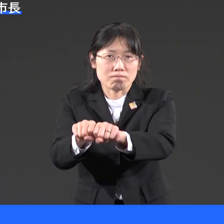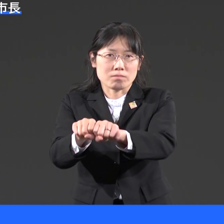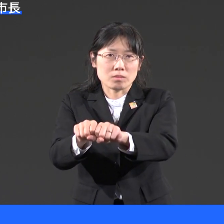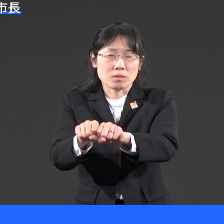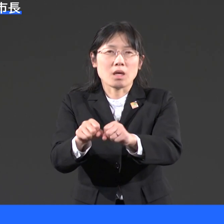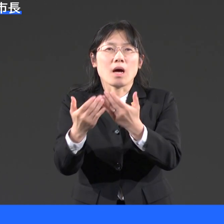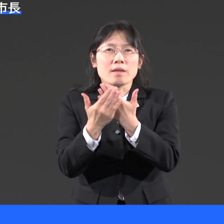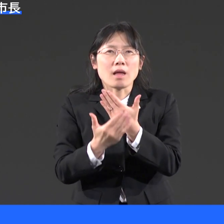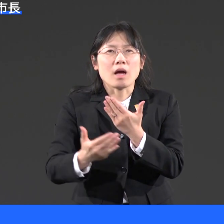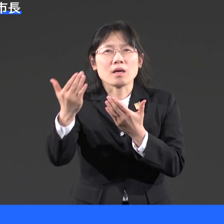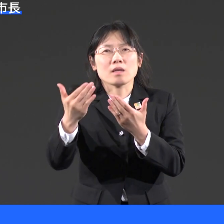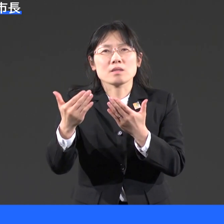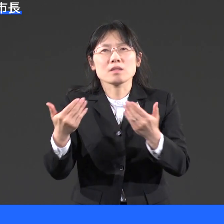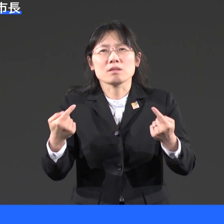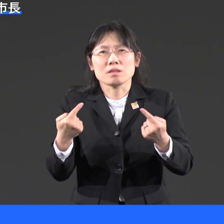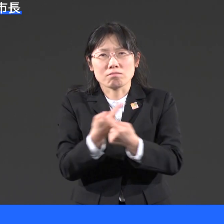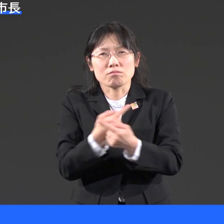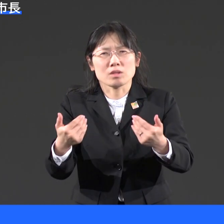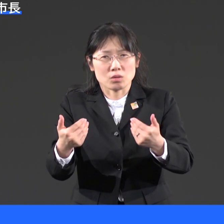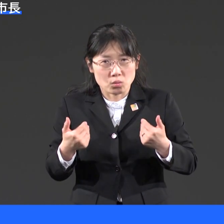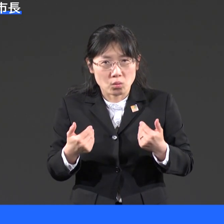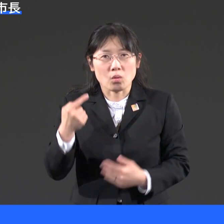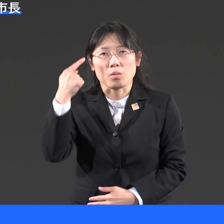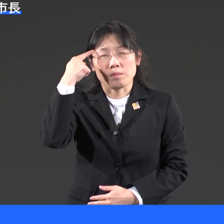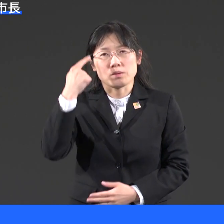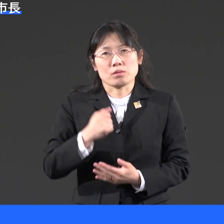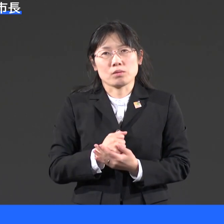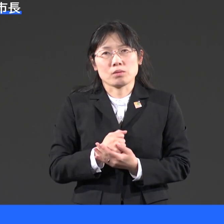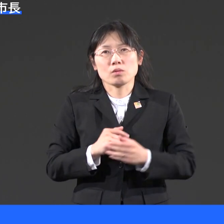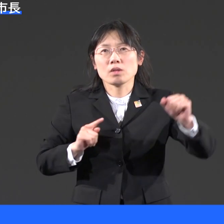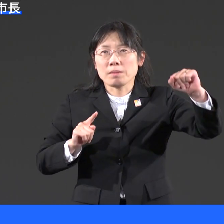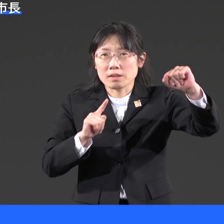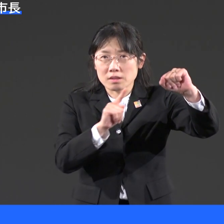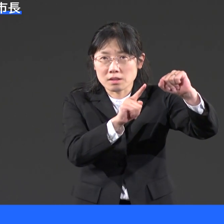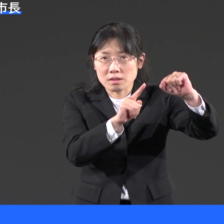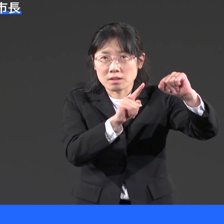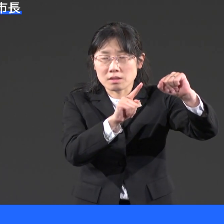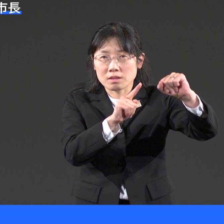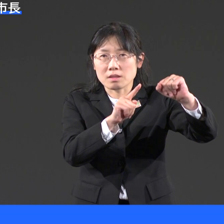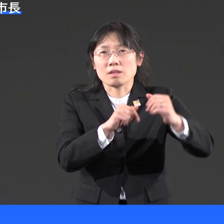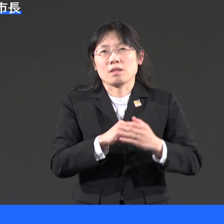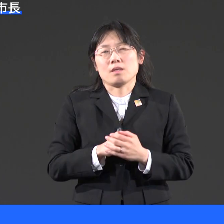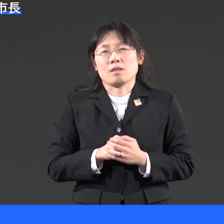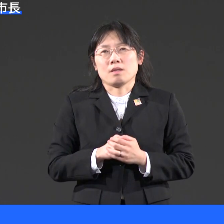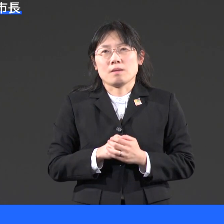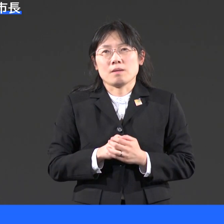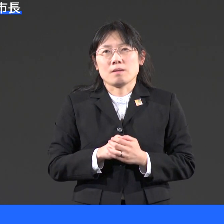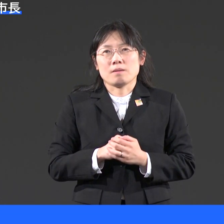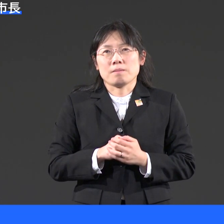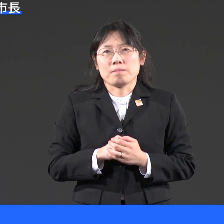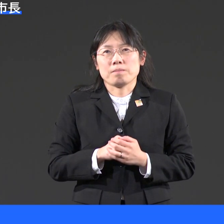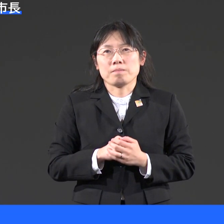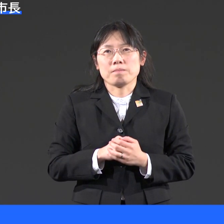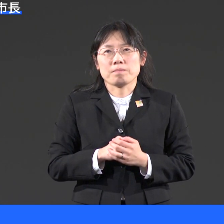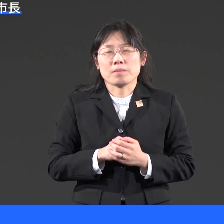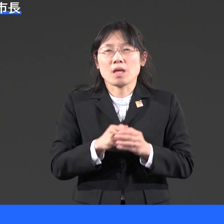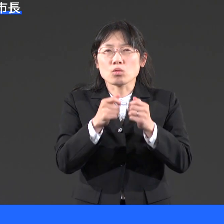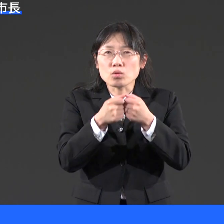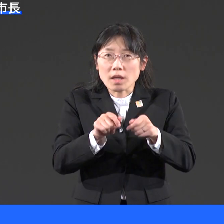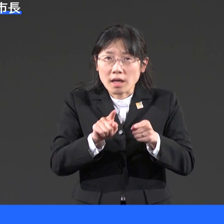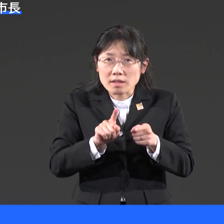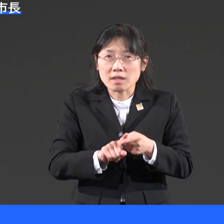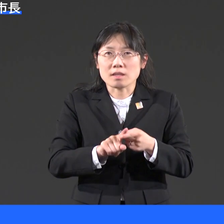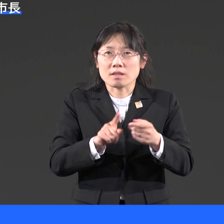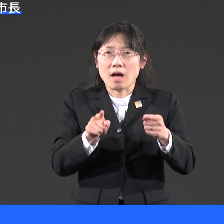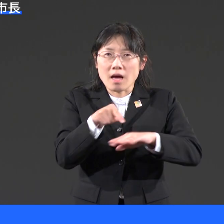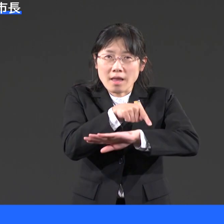大会にしていかなければいけないというふうに思っています。そのためにどのような点をですね、具体的に具